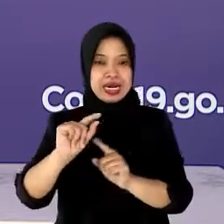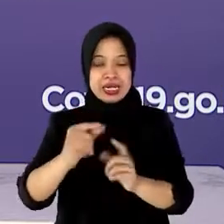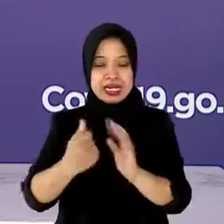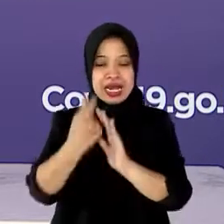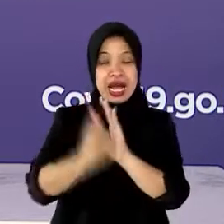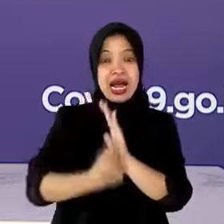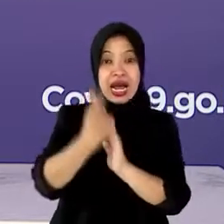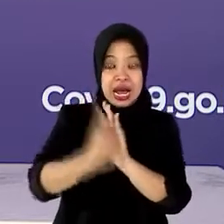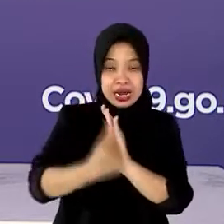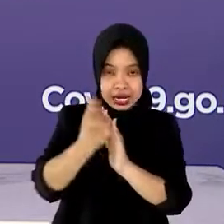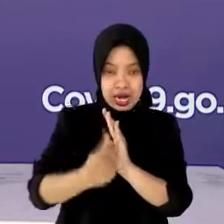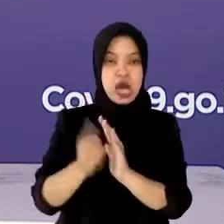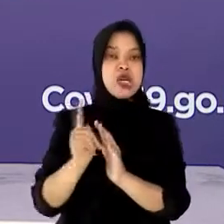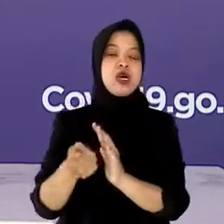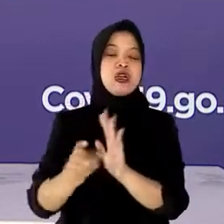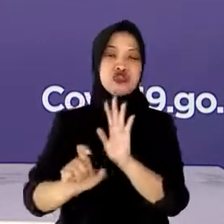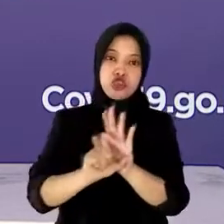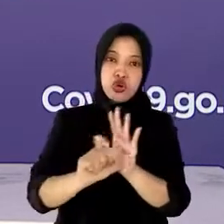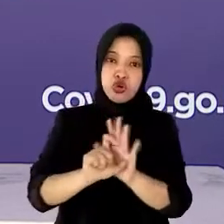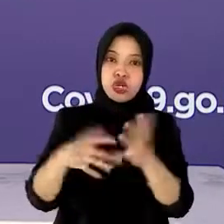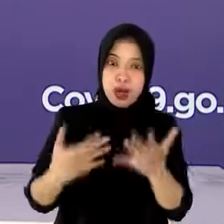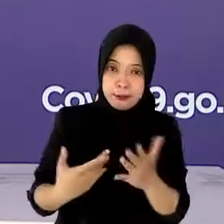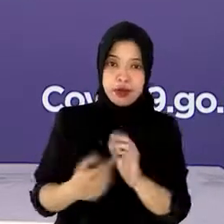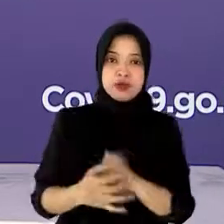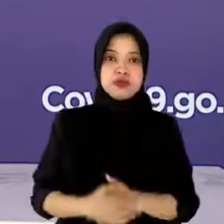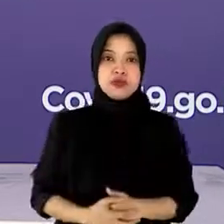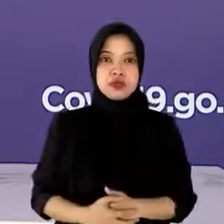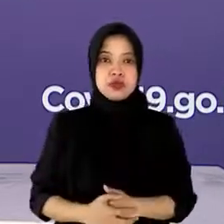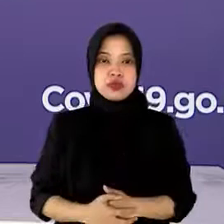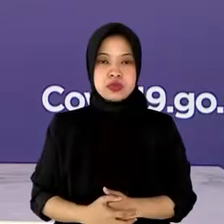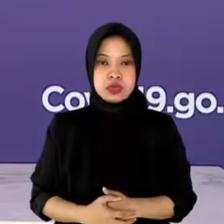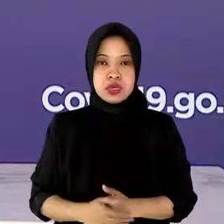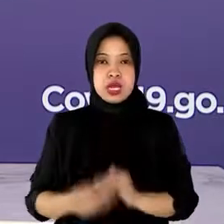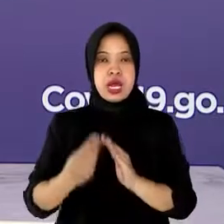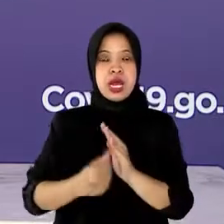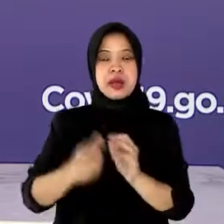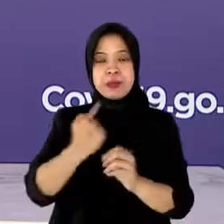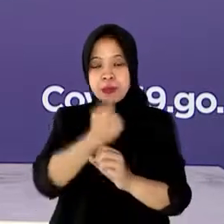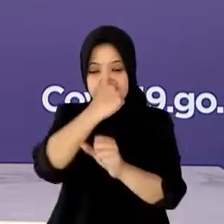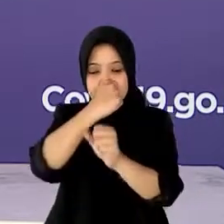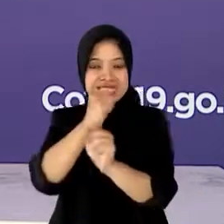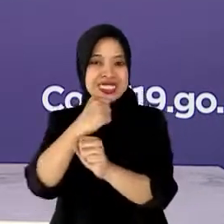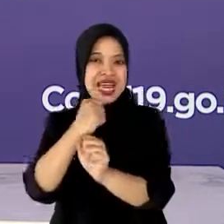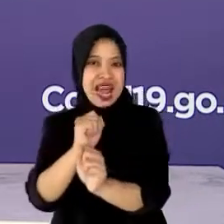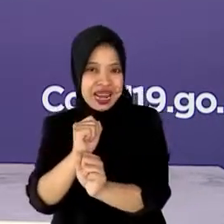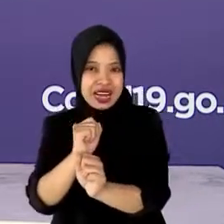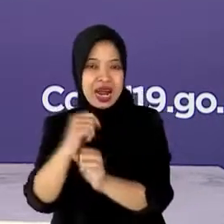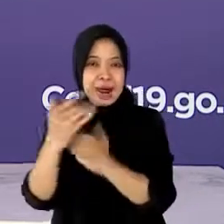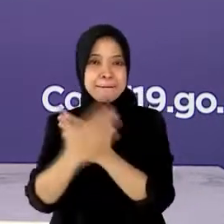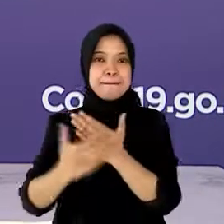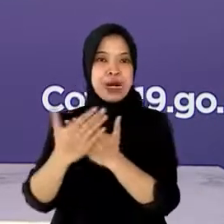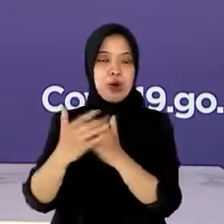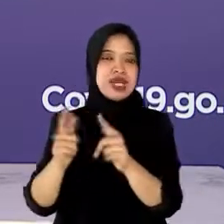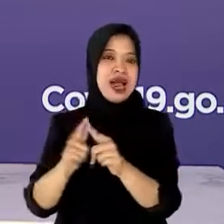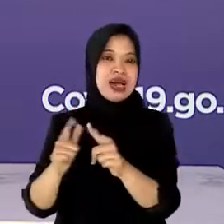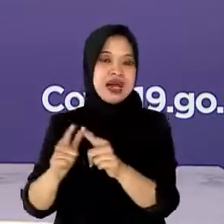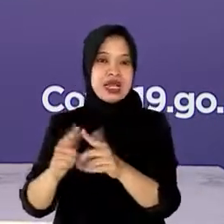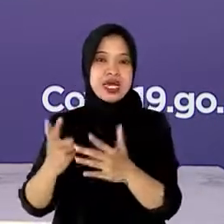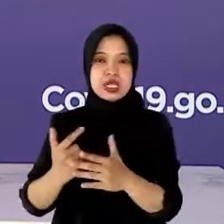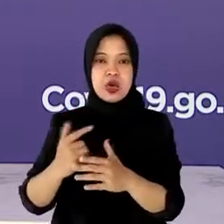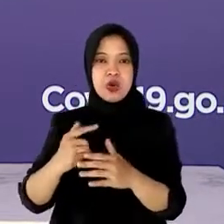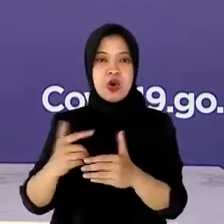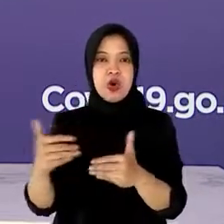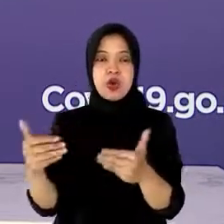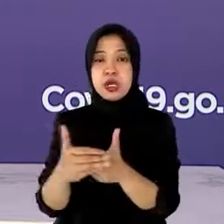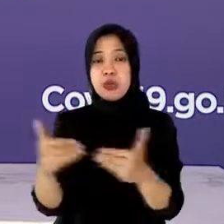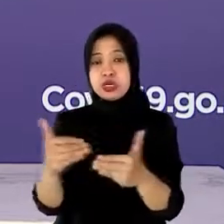komponen yang tercover misalnya reagen untuk ekstraksi reagen PCR perawatan alat maupun biaya